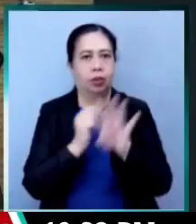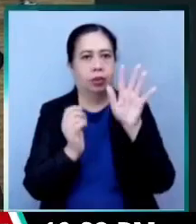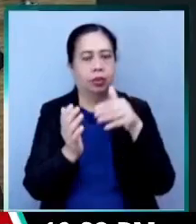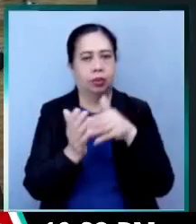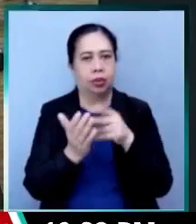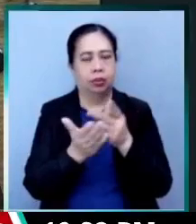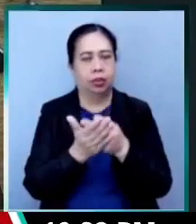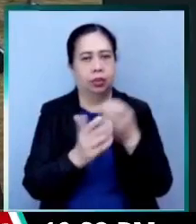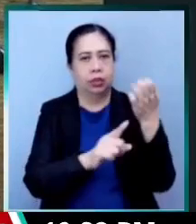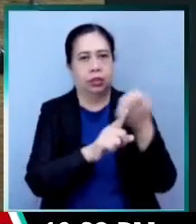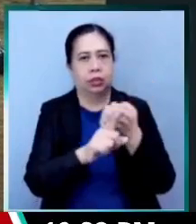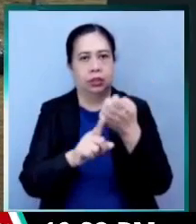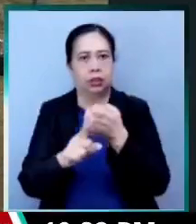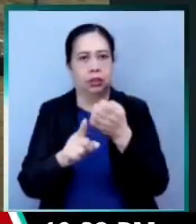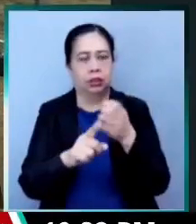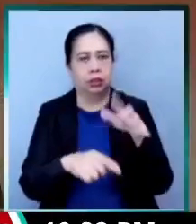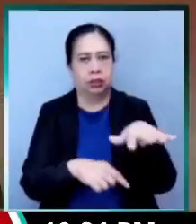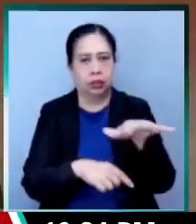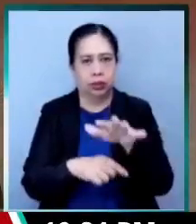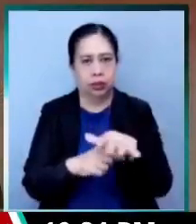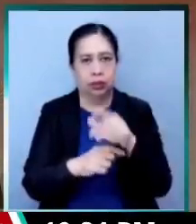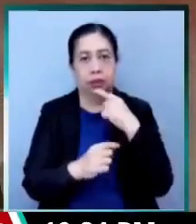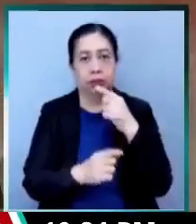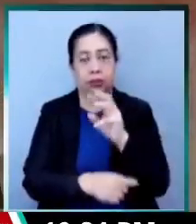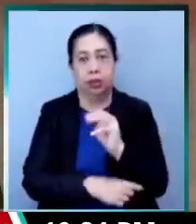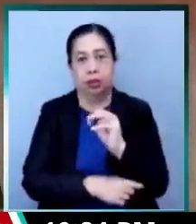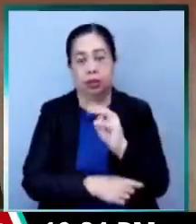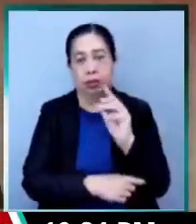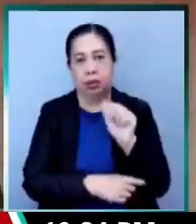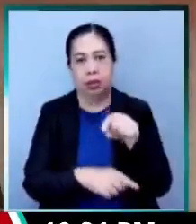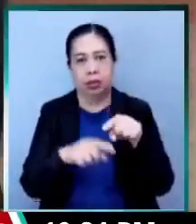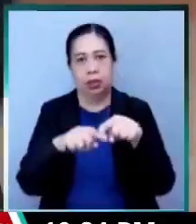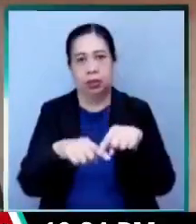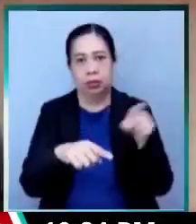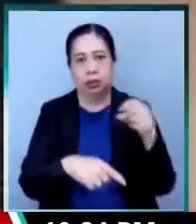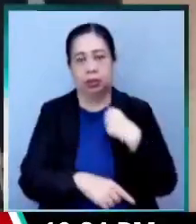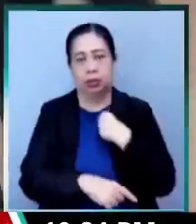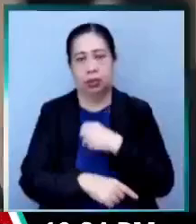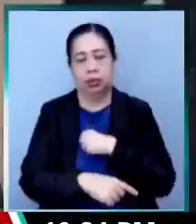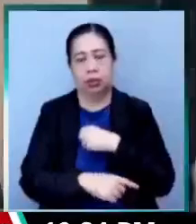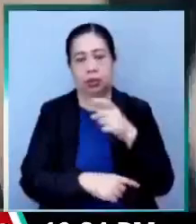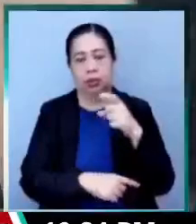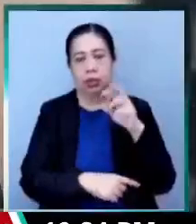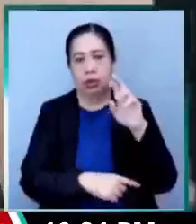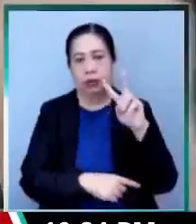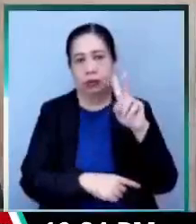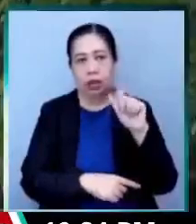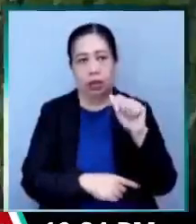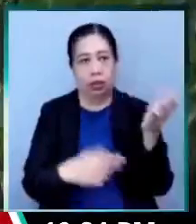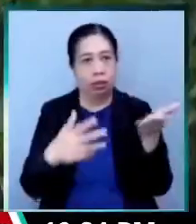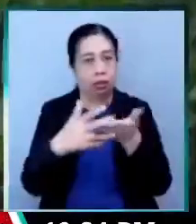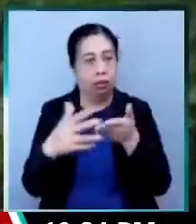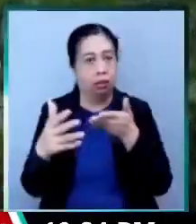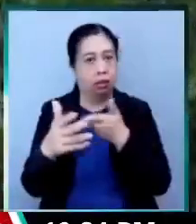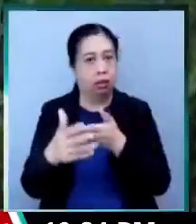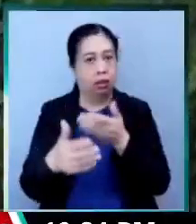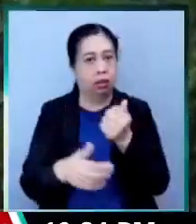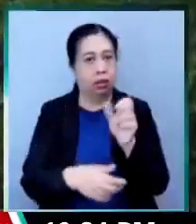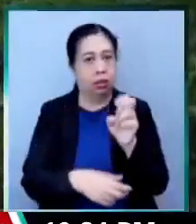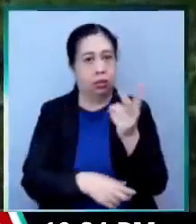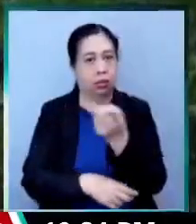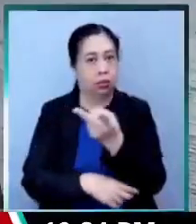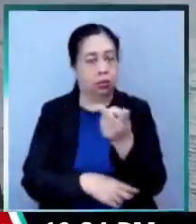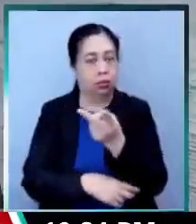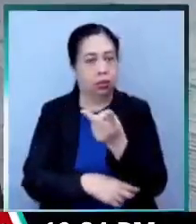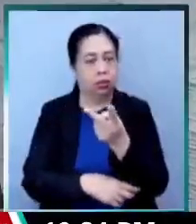sa kanila. Ayon sa MMDA, nakadepende kay Senator Revilla kung sasampahan niya ng kaso ang dalawa. Inamin na rin